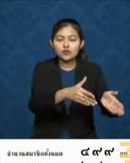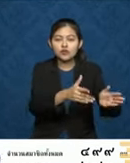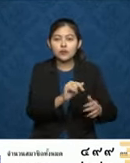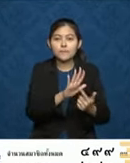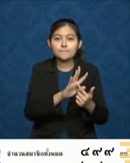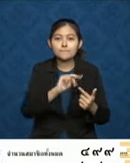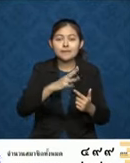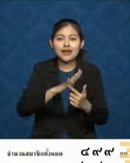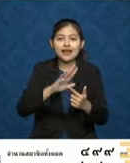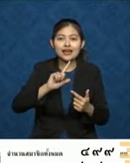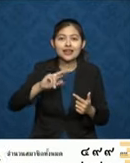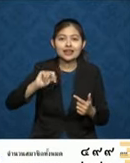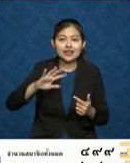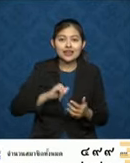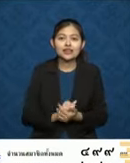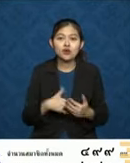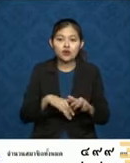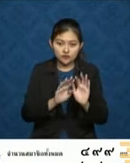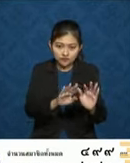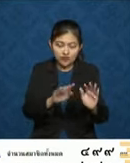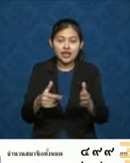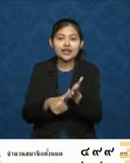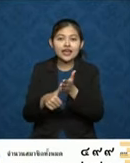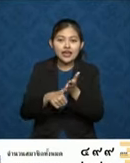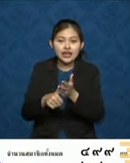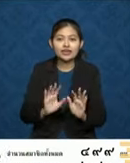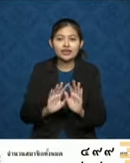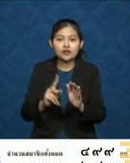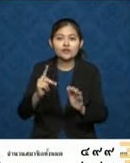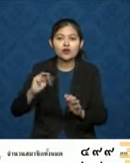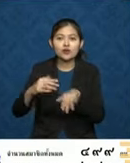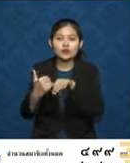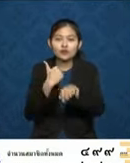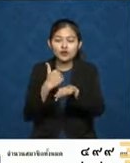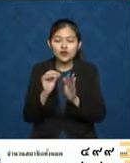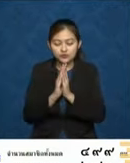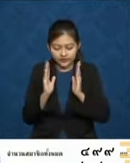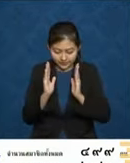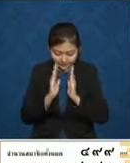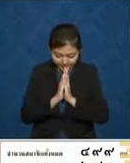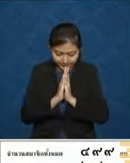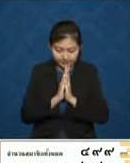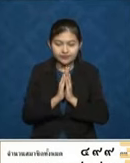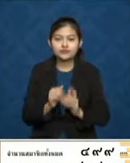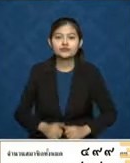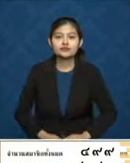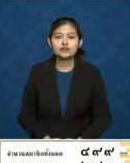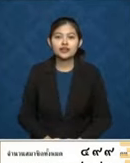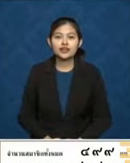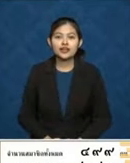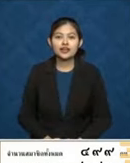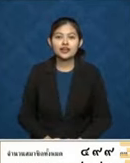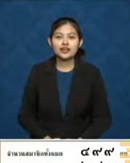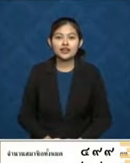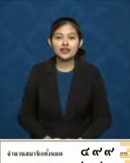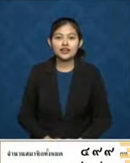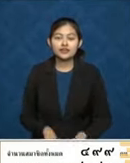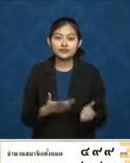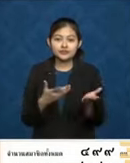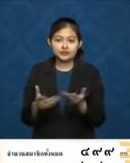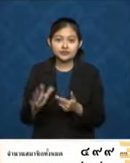ปทุมธานีและถนนพระราม 2ครับผมก็ฝากท่านประธานถึงกรมถนนด้วยครับขอบคุณมากครับเอ่อต่อไปขอเชิญคุณ